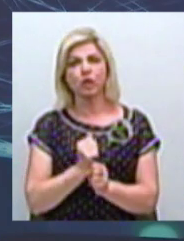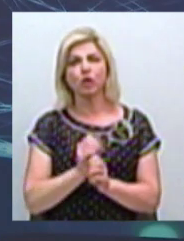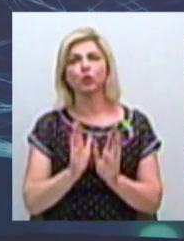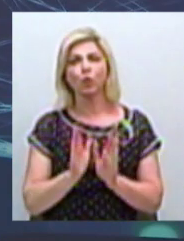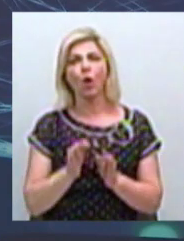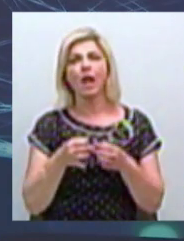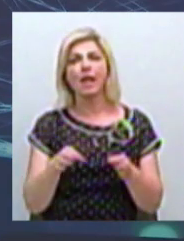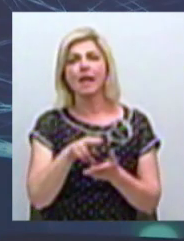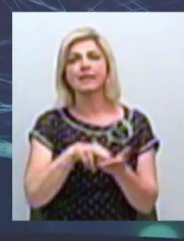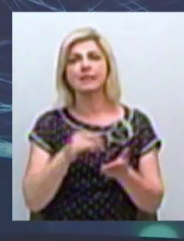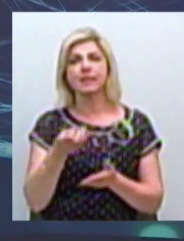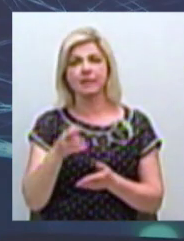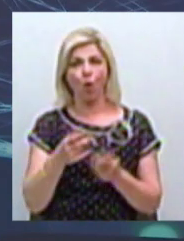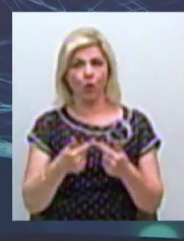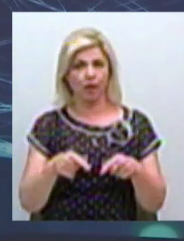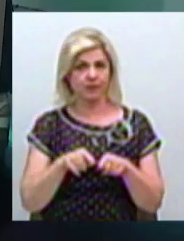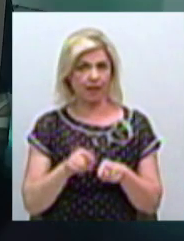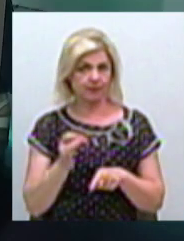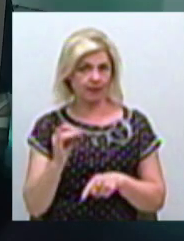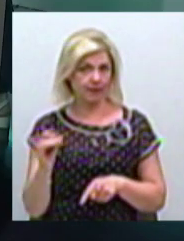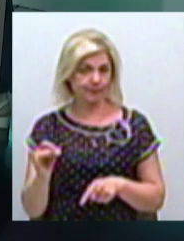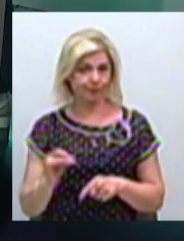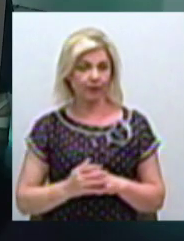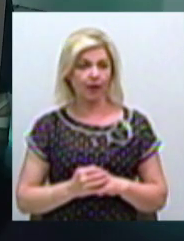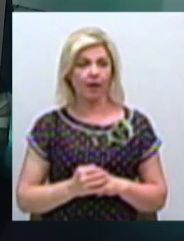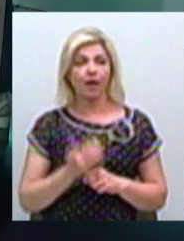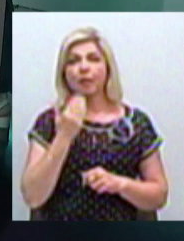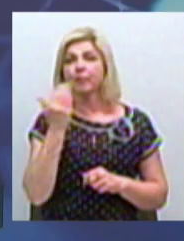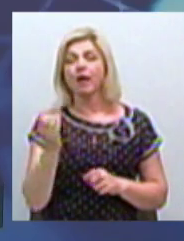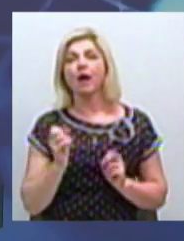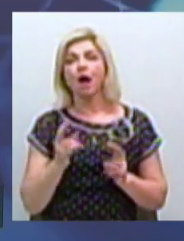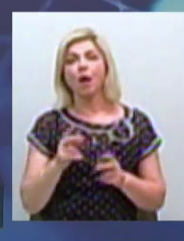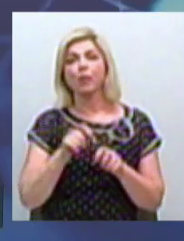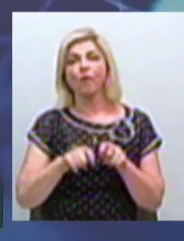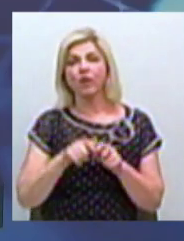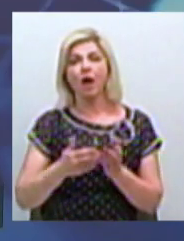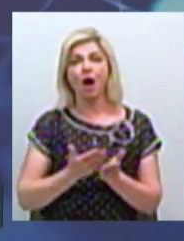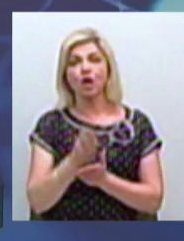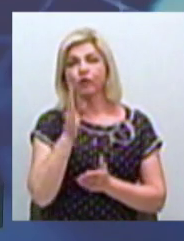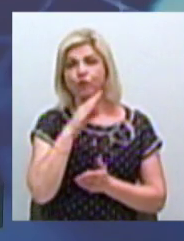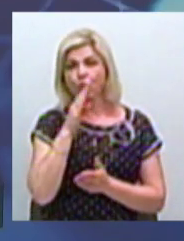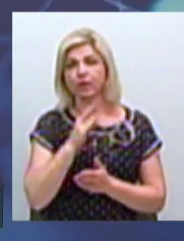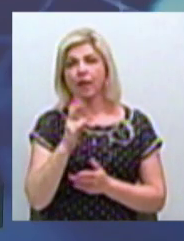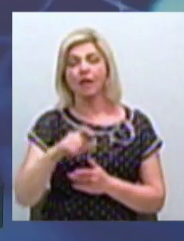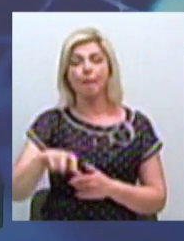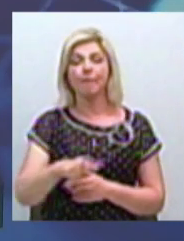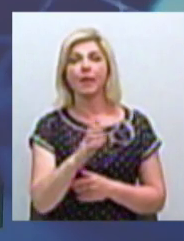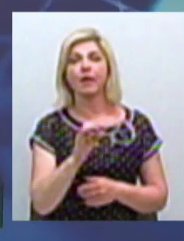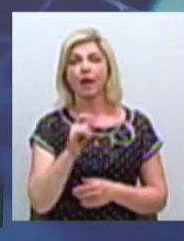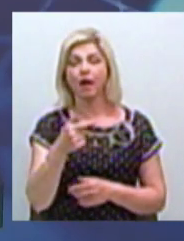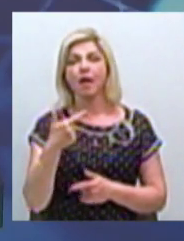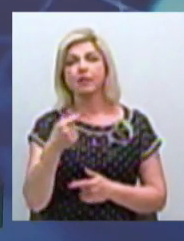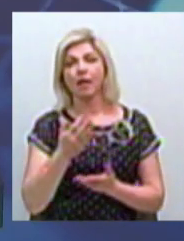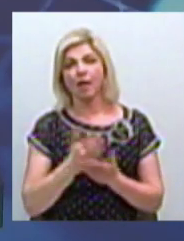организации. Наталя, будь ласка, як контролюється якість води у водойомах Миколаєва, на берегах яких є пляжі